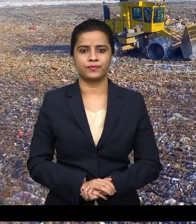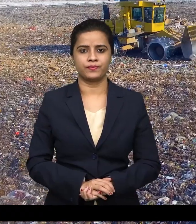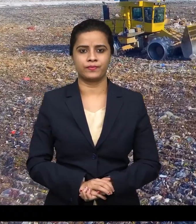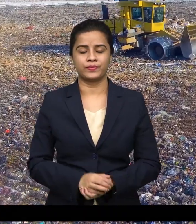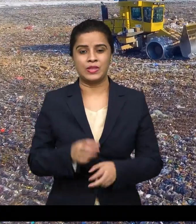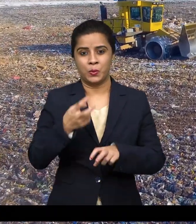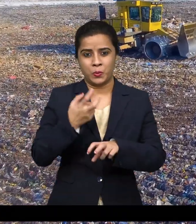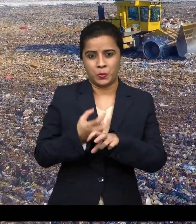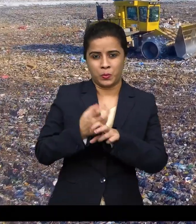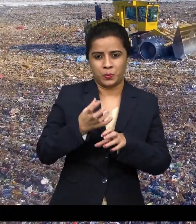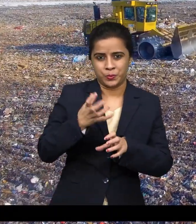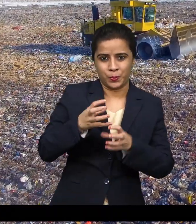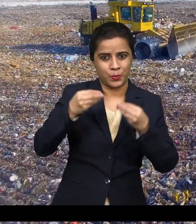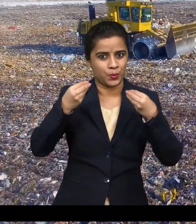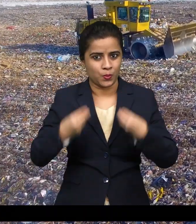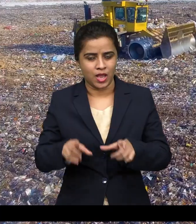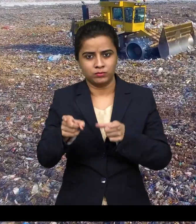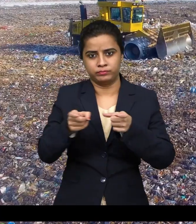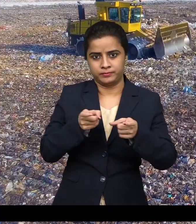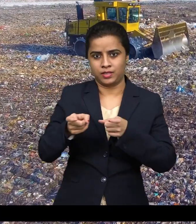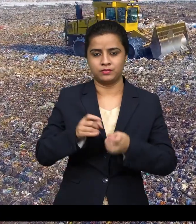ठोस अपशिष्ट प्रबंध।